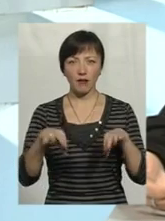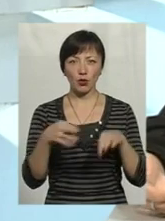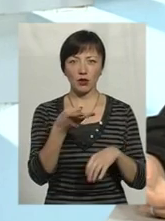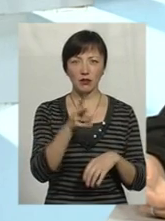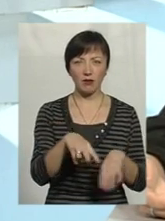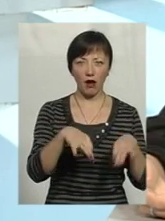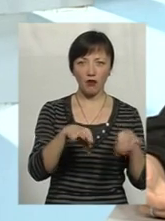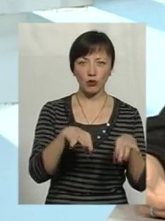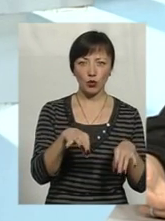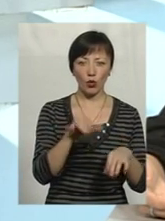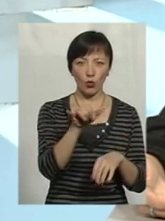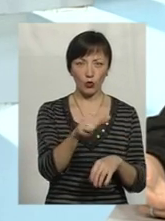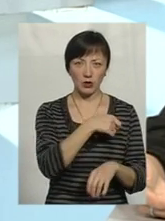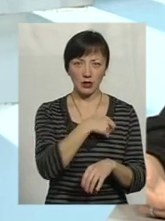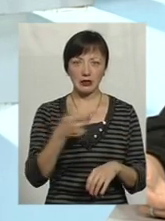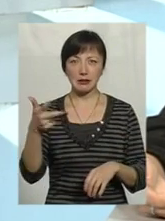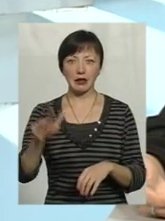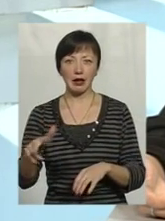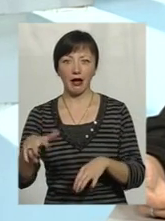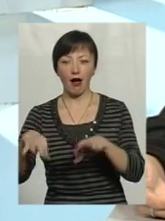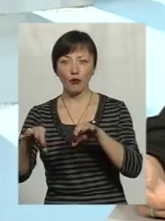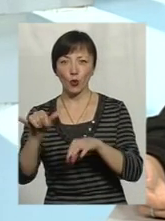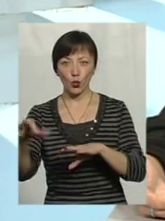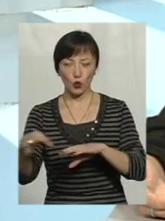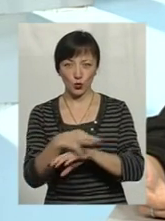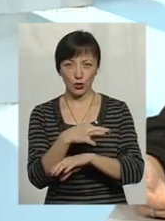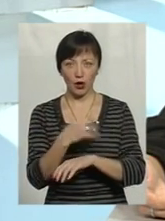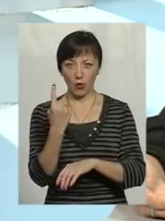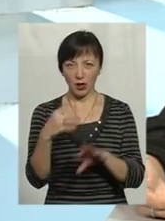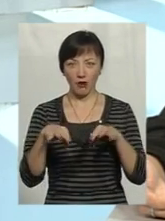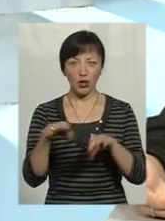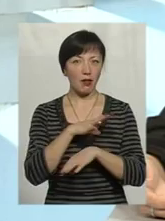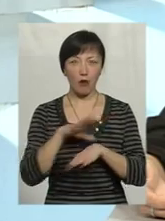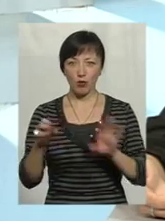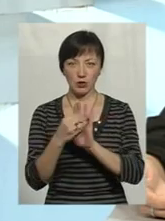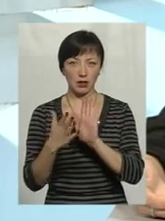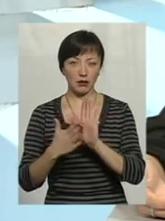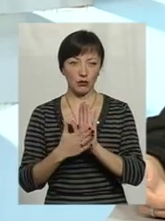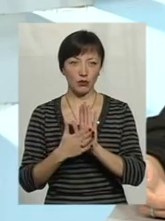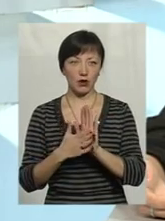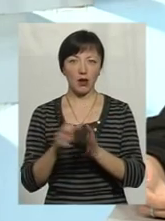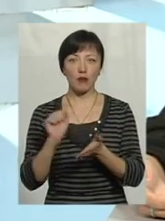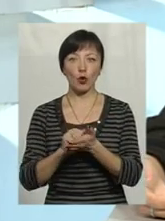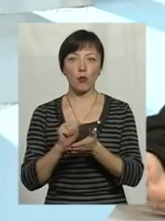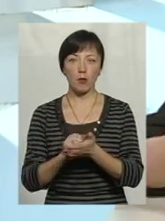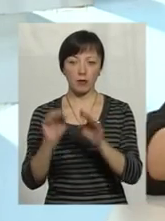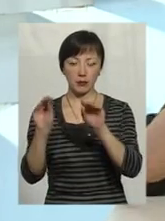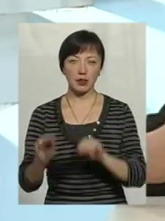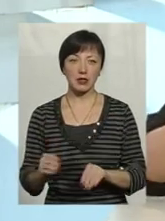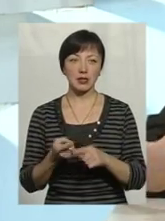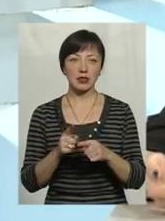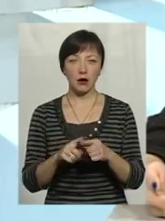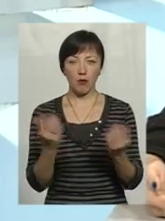в самого декларанта і три авто в дружини. І, до речі, одне авто не було задекларовано в паперовій декларації. Це от